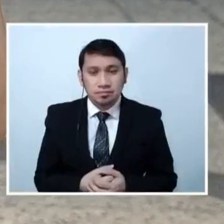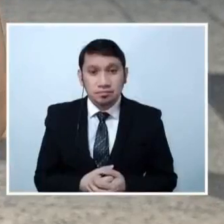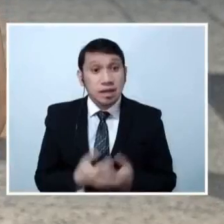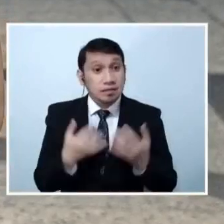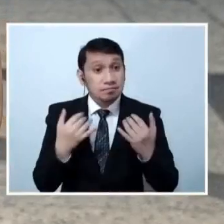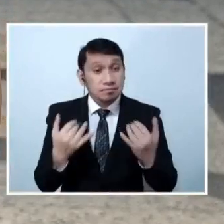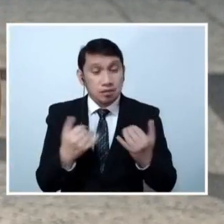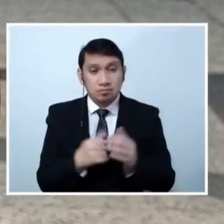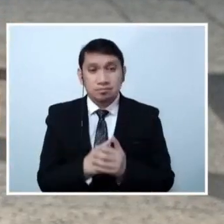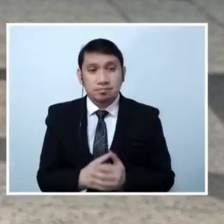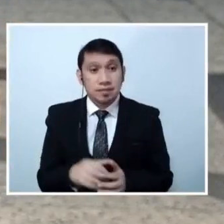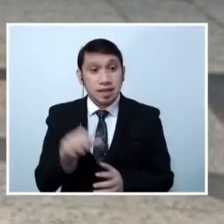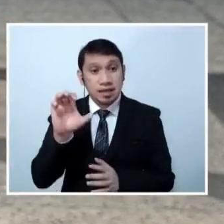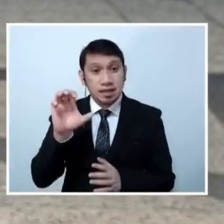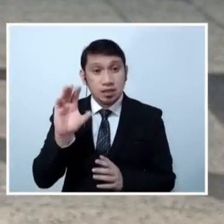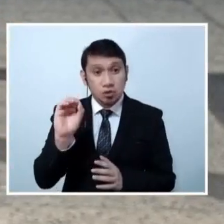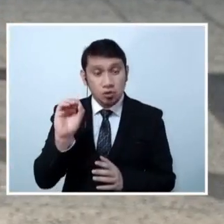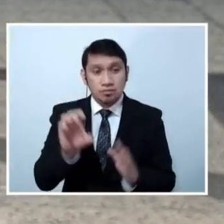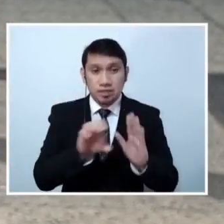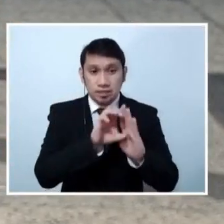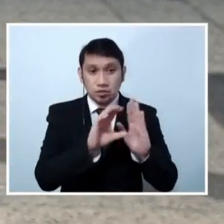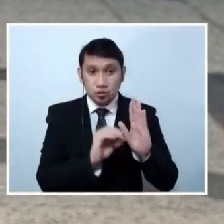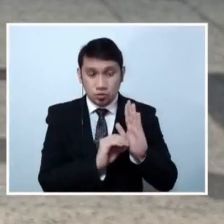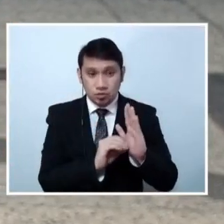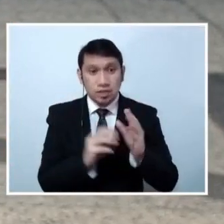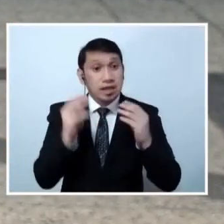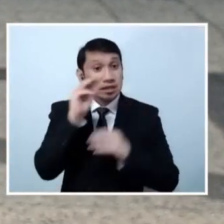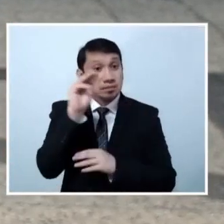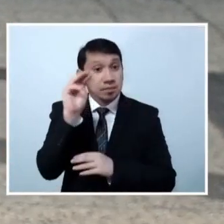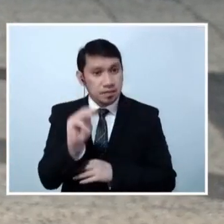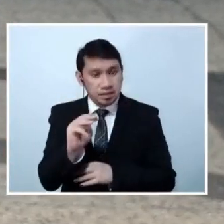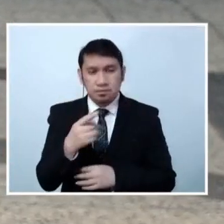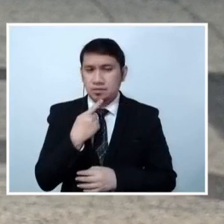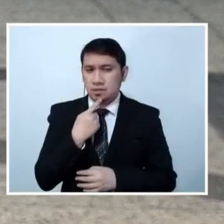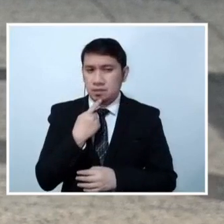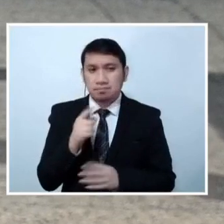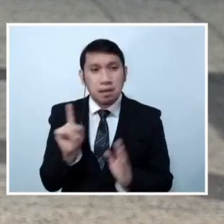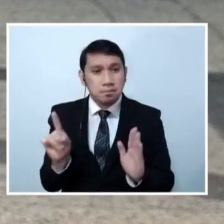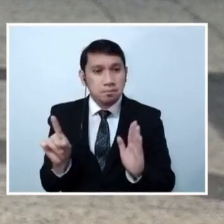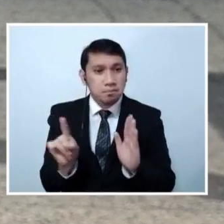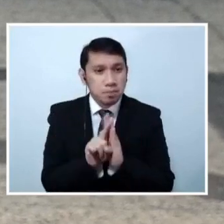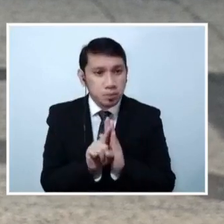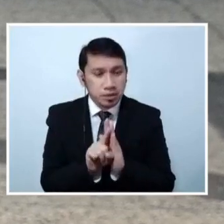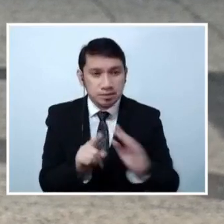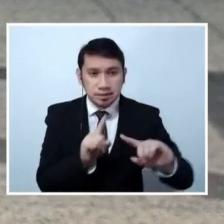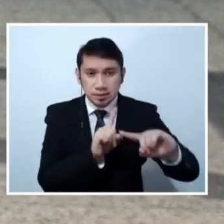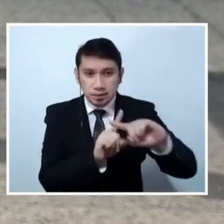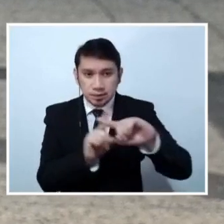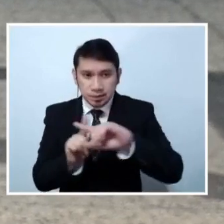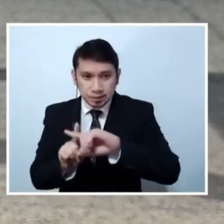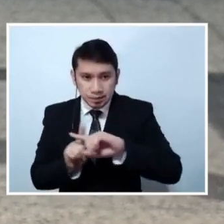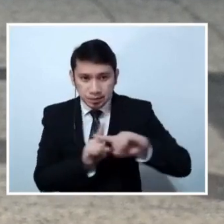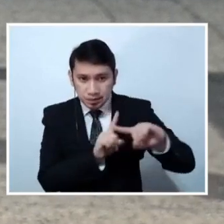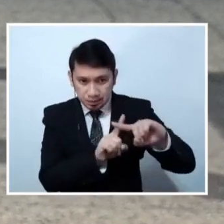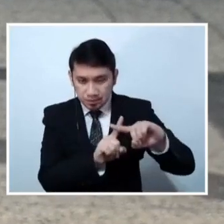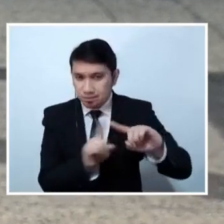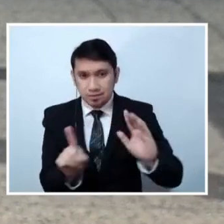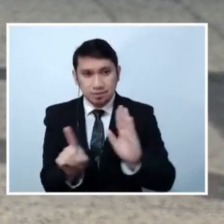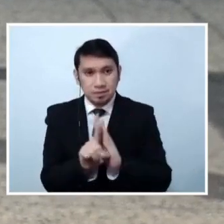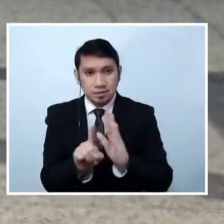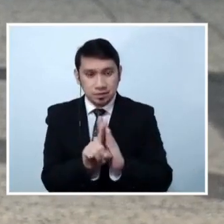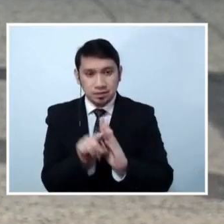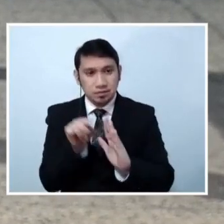Paglabas ng executive order, si Manila Mayor Isko Moreno na bawal ang pagbisita sa mga pampubliko at pribadong sementeryo sa